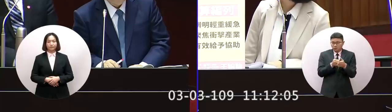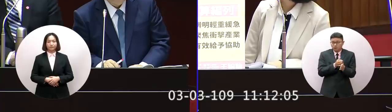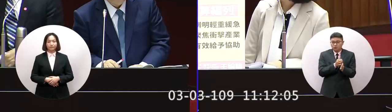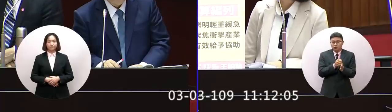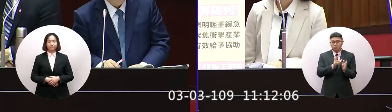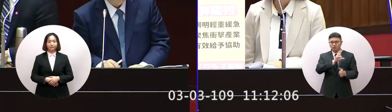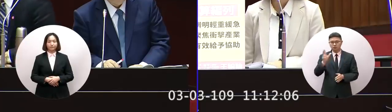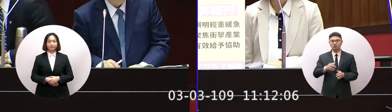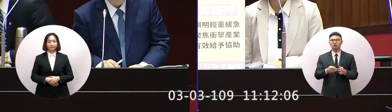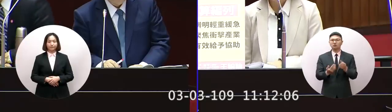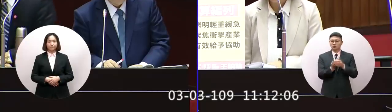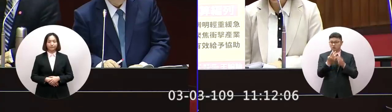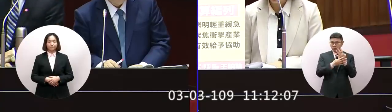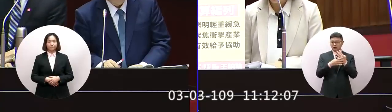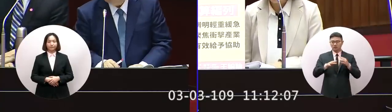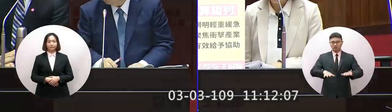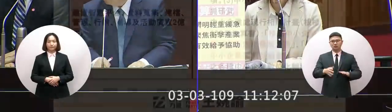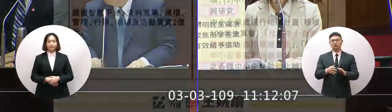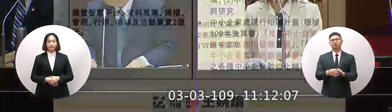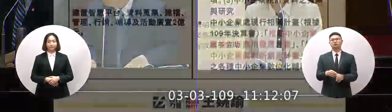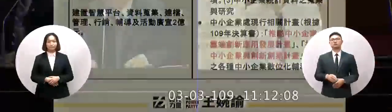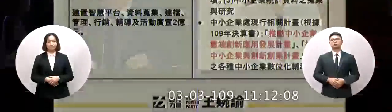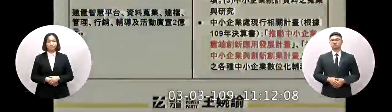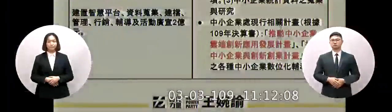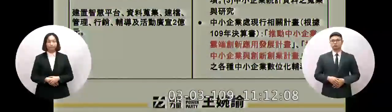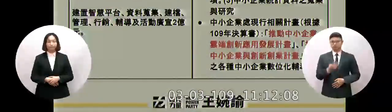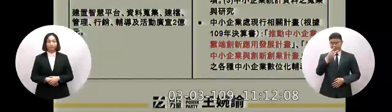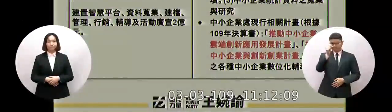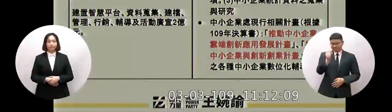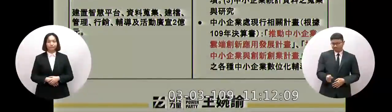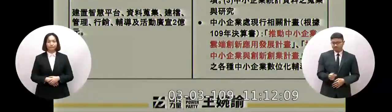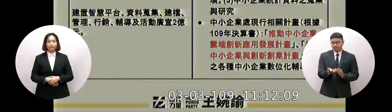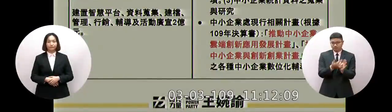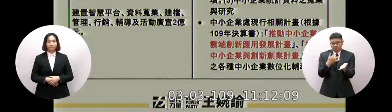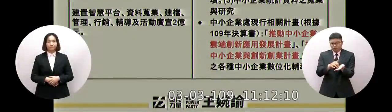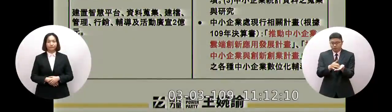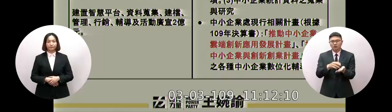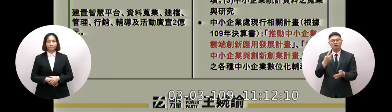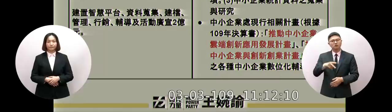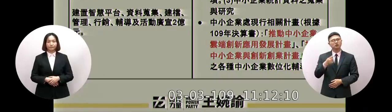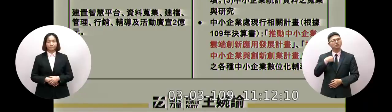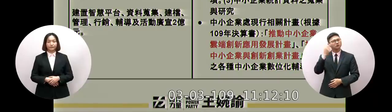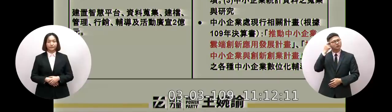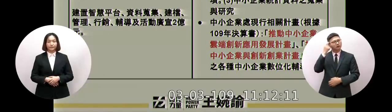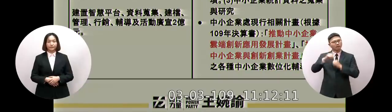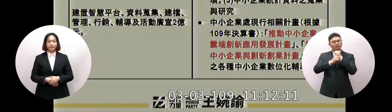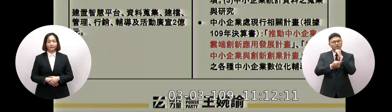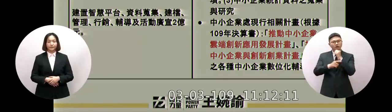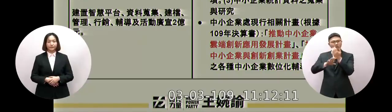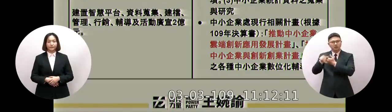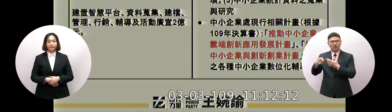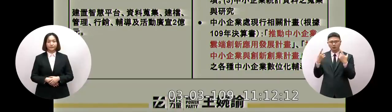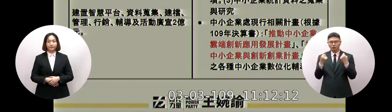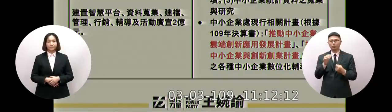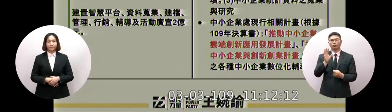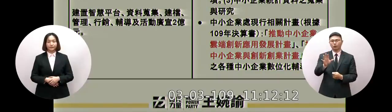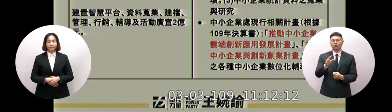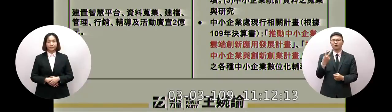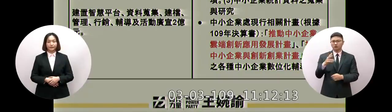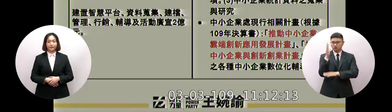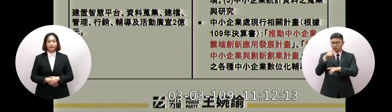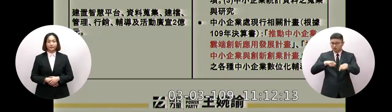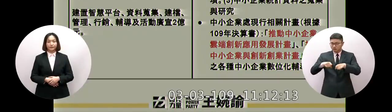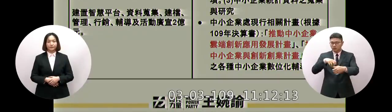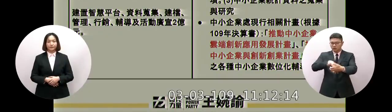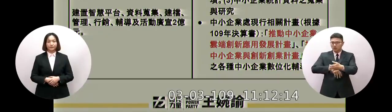实我们这次编列了2亿的预算在平台的建制。那一样的就是在相关的法律上，其实相关的法案上以及相关的政